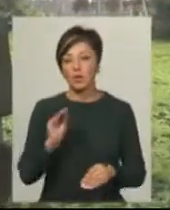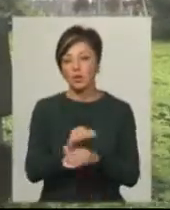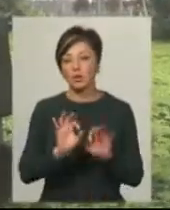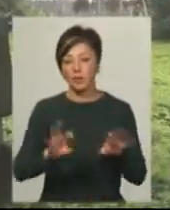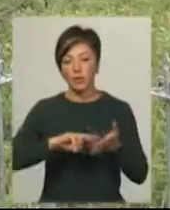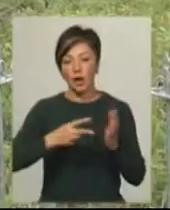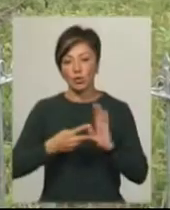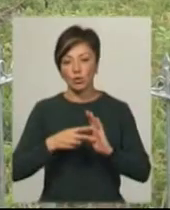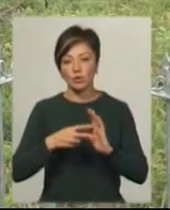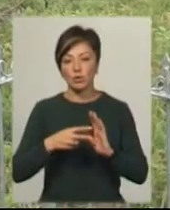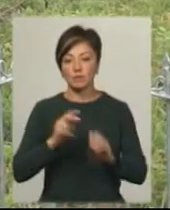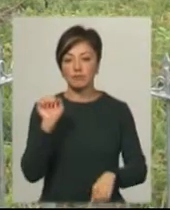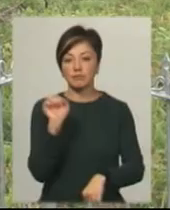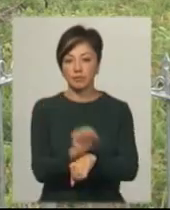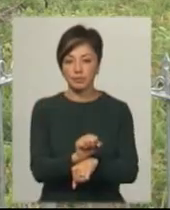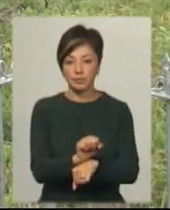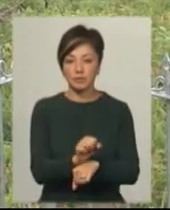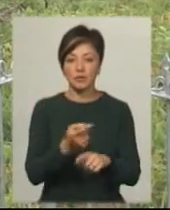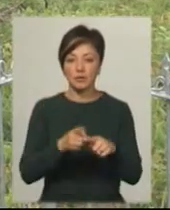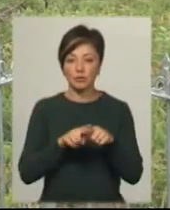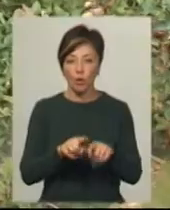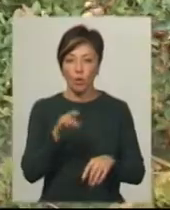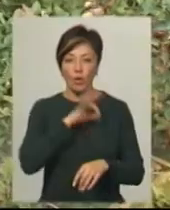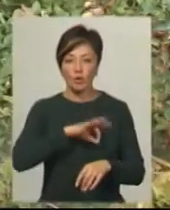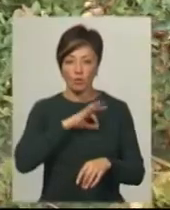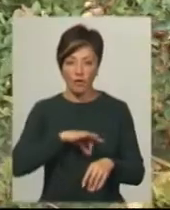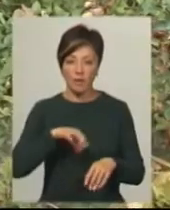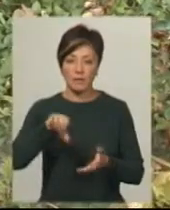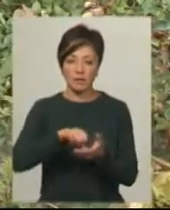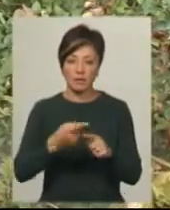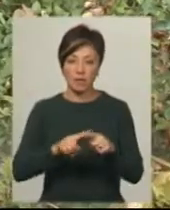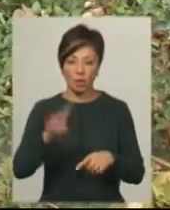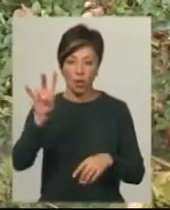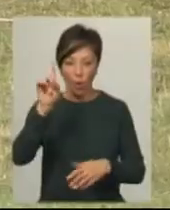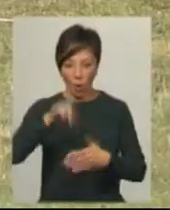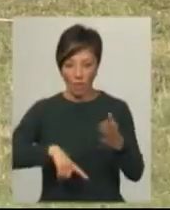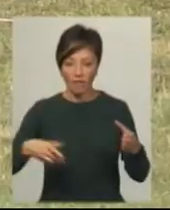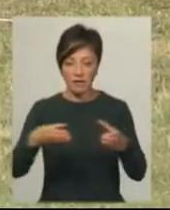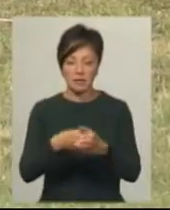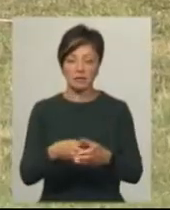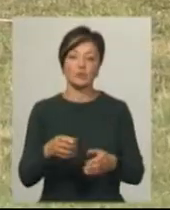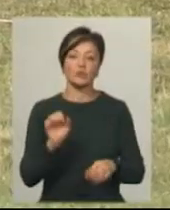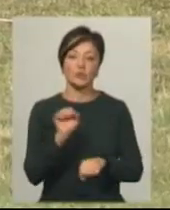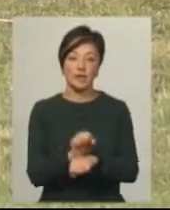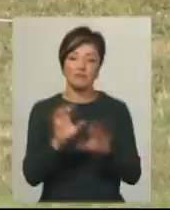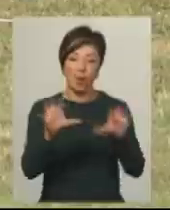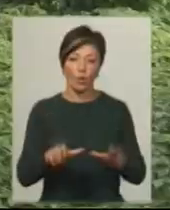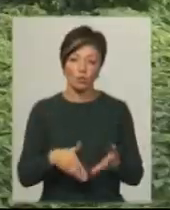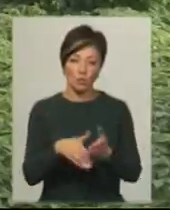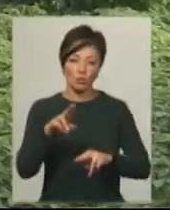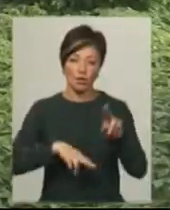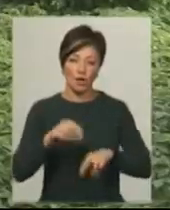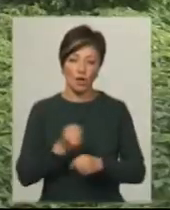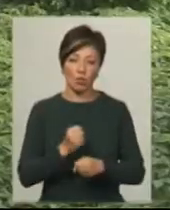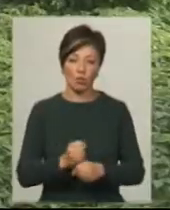додає, планують зініціювати припинення акту постійного користування представників даної конфесії та зупинити в законний спосіб будівельні роботи. Анастасія